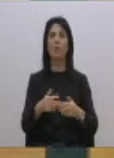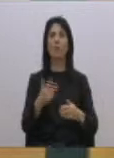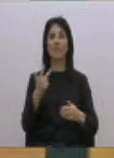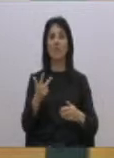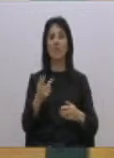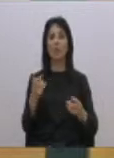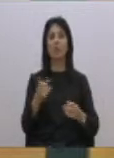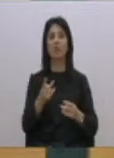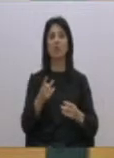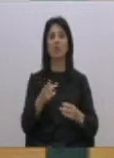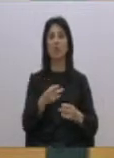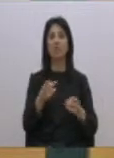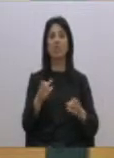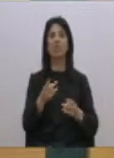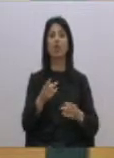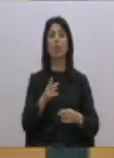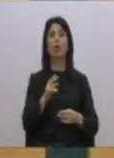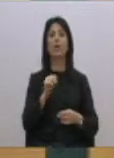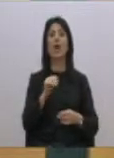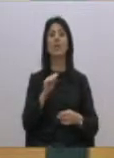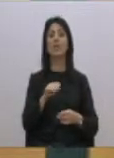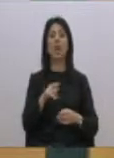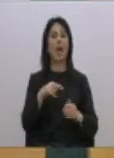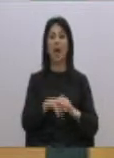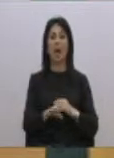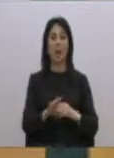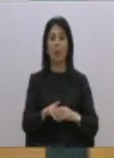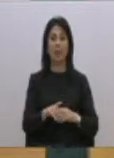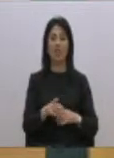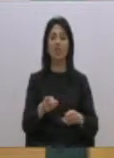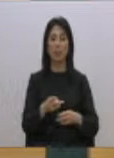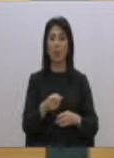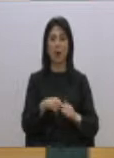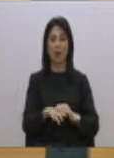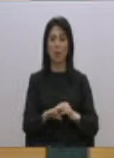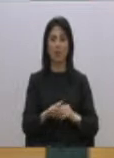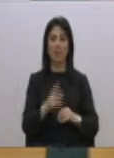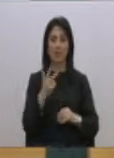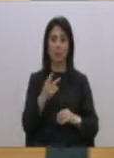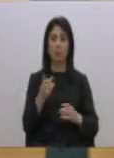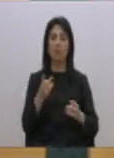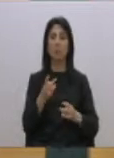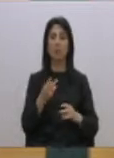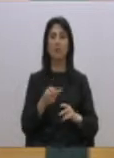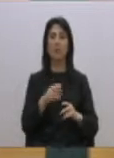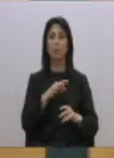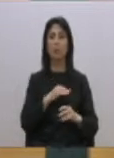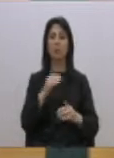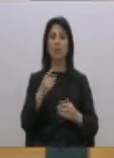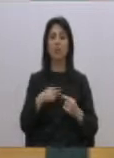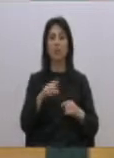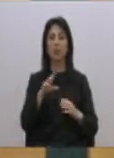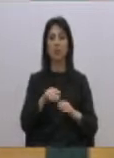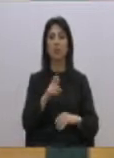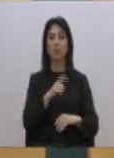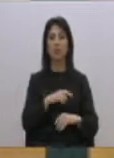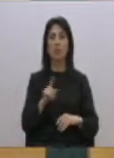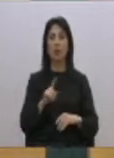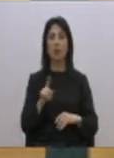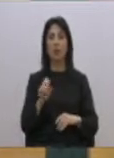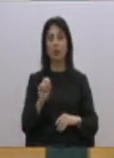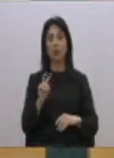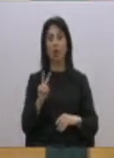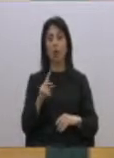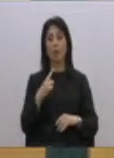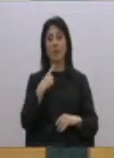იმიტომ გჭირდებოდათ, არ გამოგივიდათ. 3 იმიტომ გჭირდებოდათ იუსტიციის უმაღლეს საბჭოში წევრი, რომ